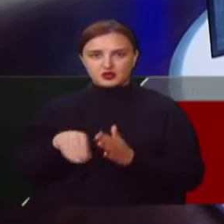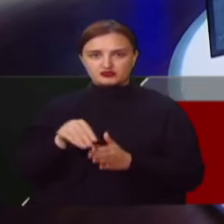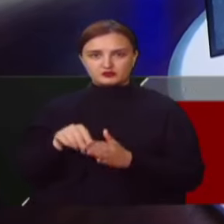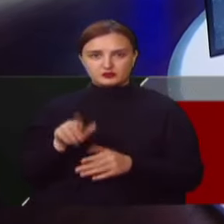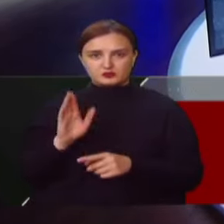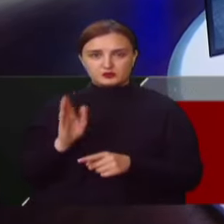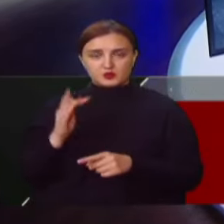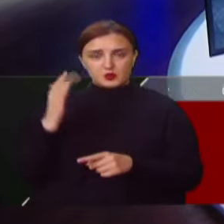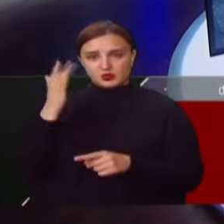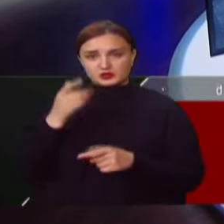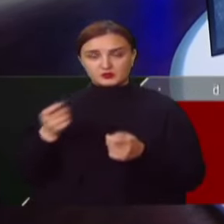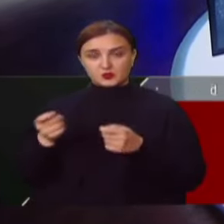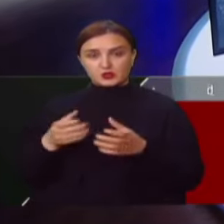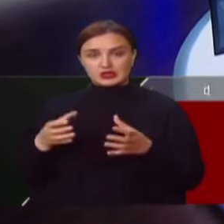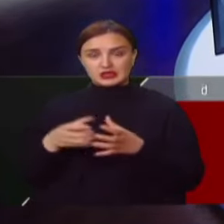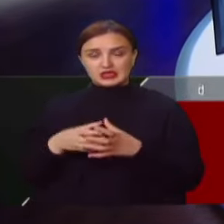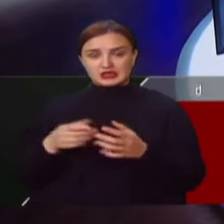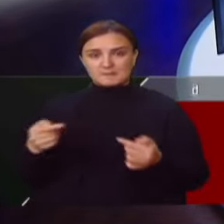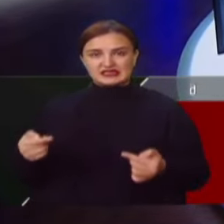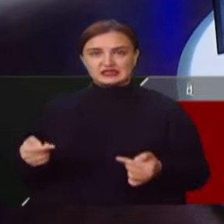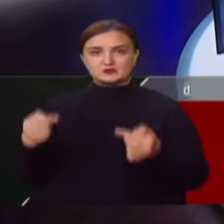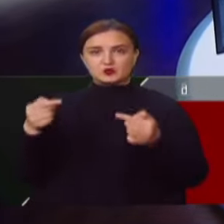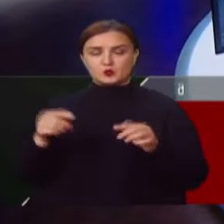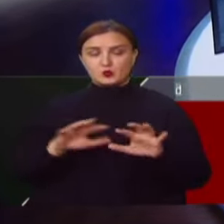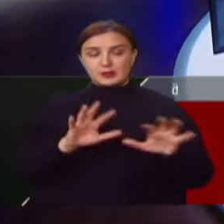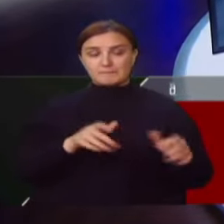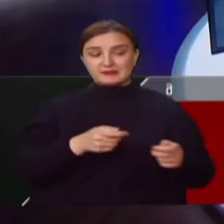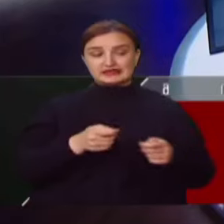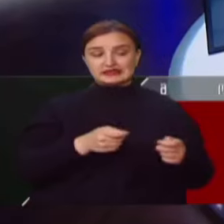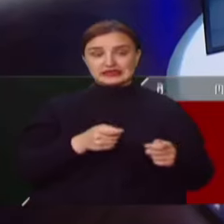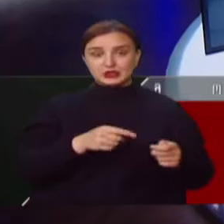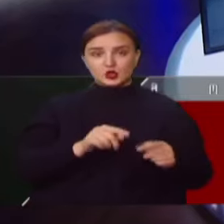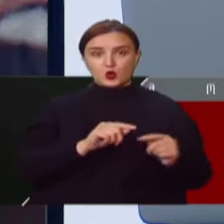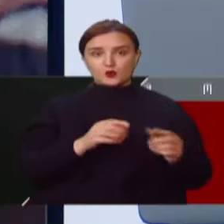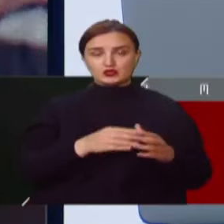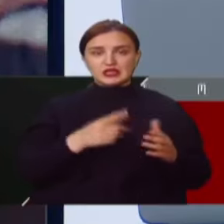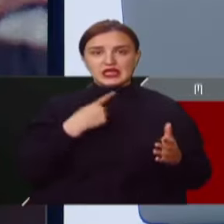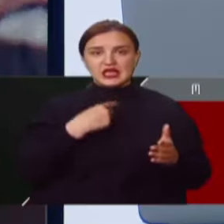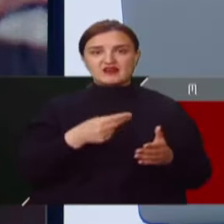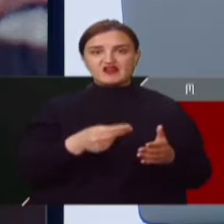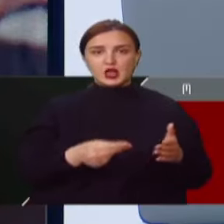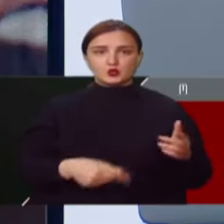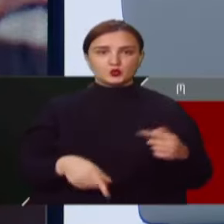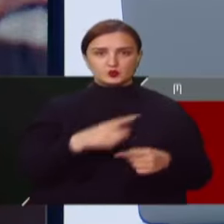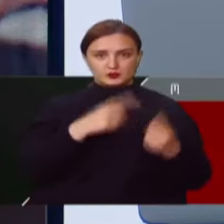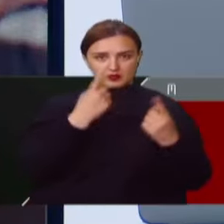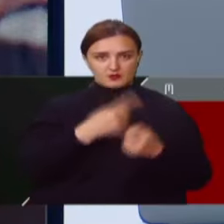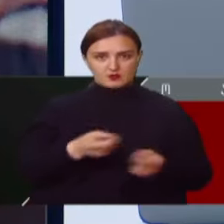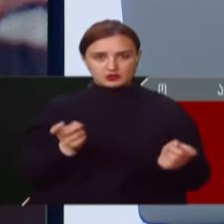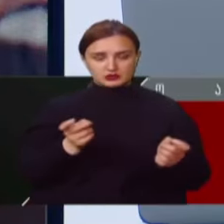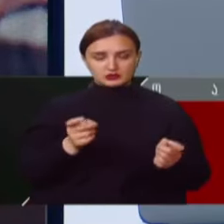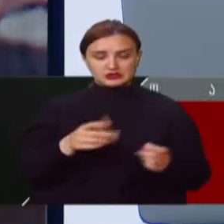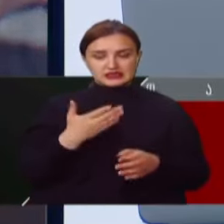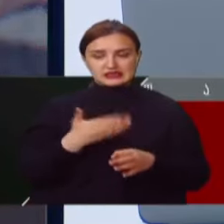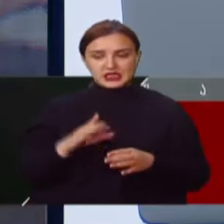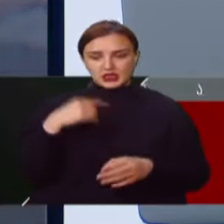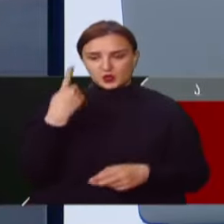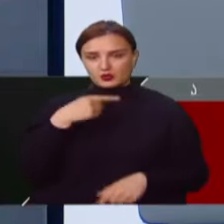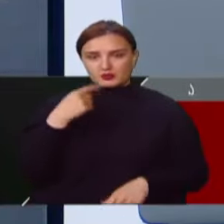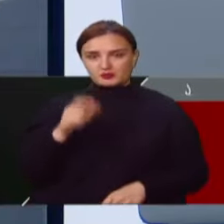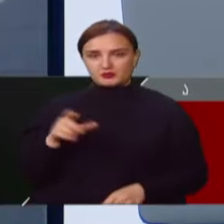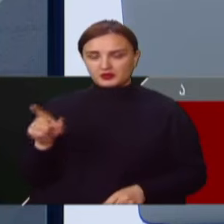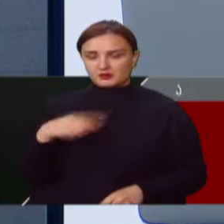რომელიც მართულგუნთან დაპირისპირებულმა პრეზიდენტმა და ოპოზიციამ რეფერენდუმად გამოაცხადა. ქვეყნის შიგნით თუმის ფარგლებს გარეთ ცალკეული პირები